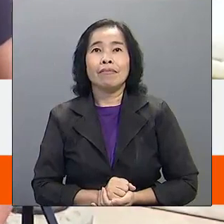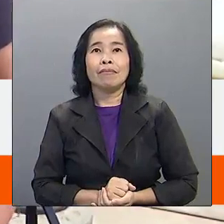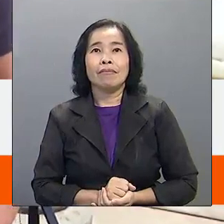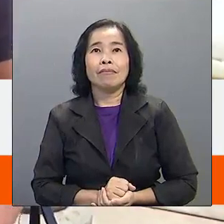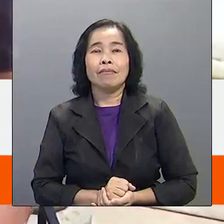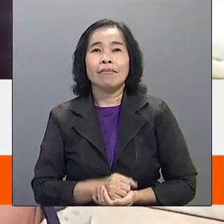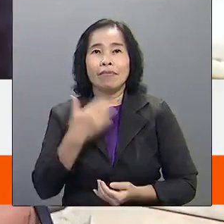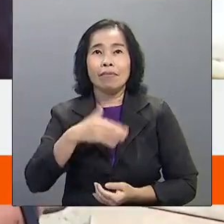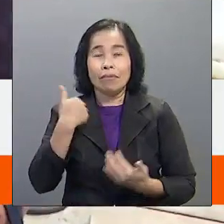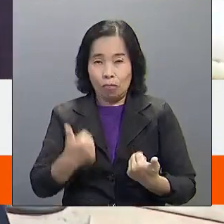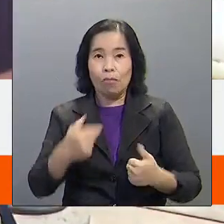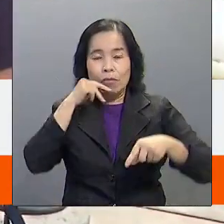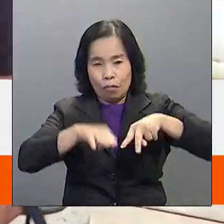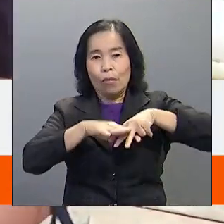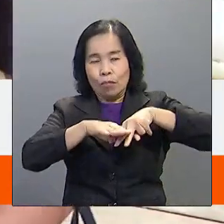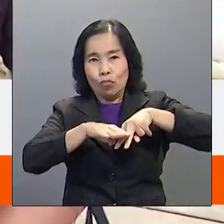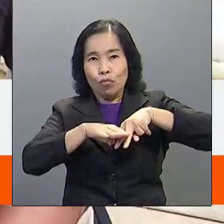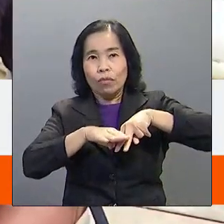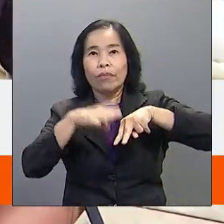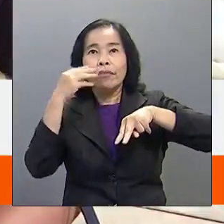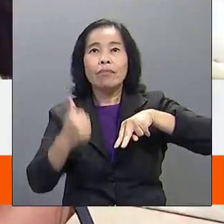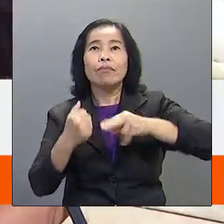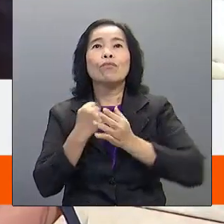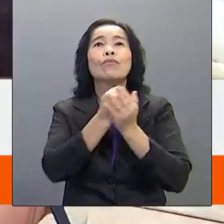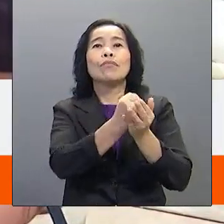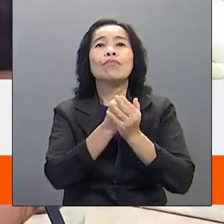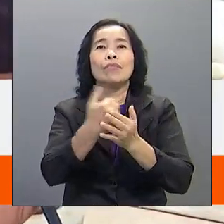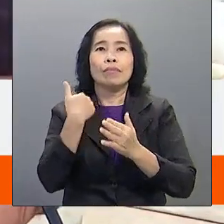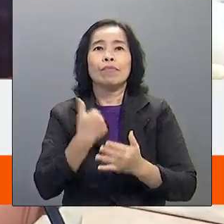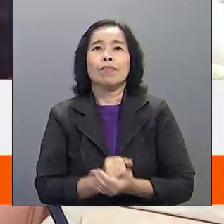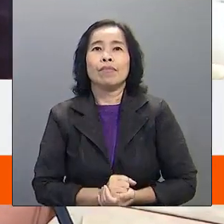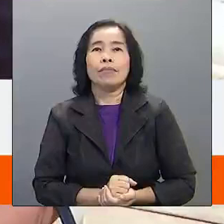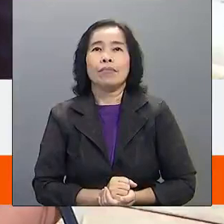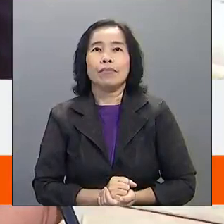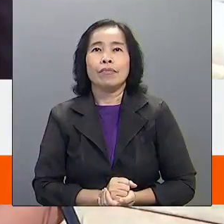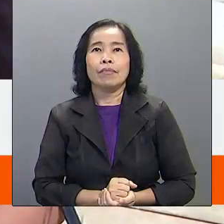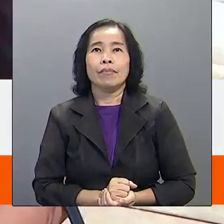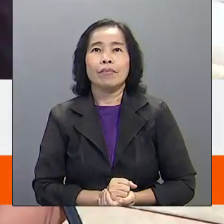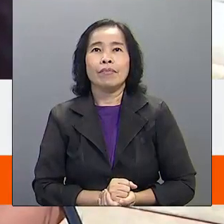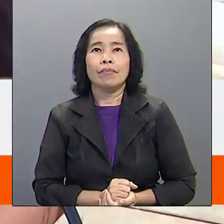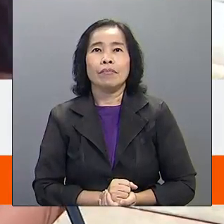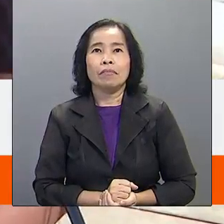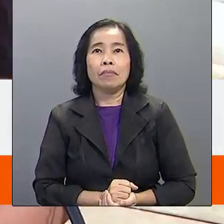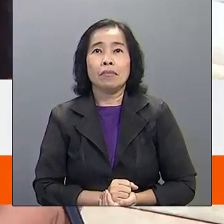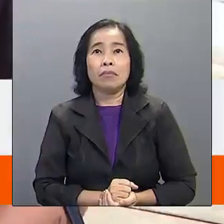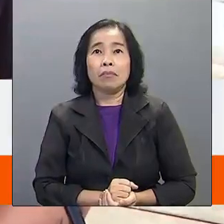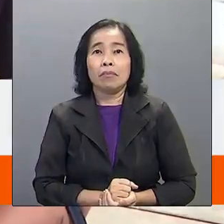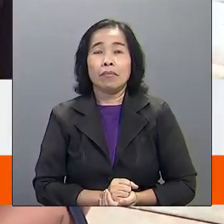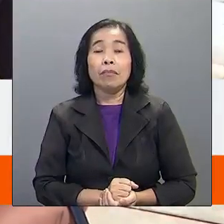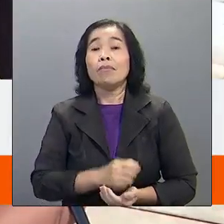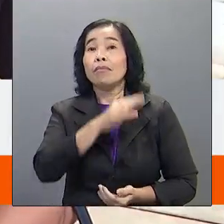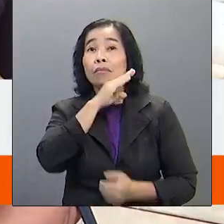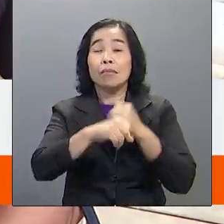เมื่อวานก็ยังท่วมอยู่แต่พอวันนี้เขาเอามาช่วยเครื่องนึงก็เลยช่วยได้เยอะช่วยได้เยอะเลยครับ เ ยอะมากก็ถ้